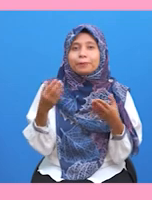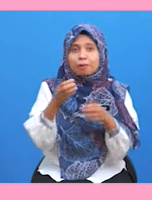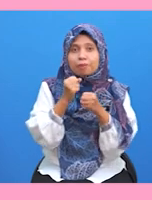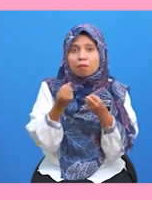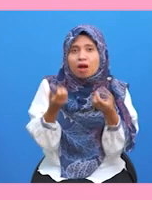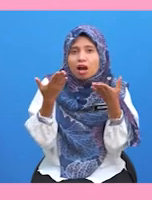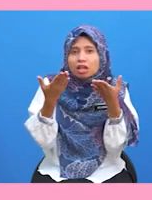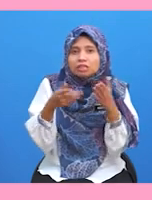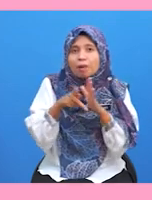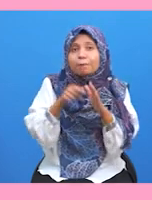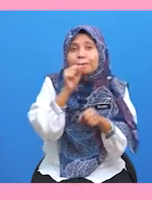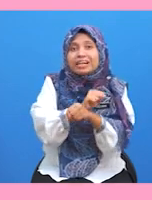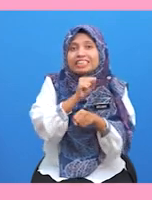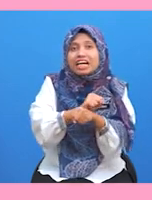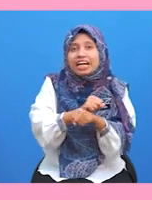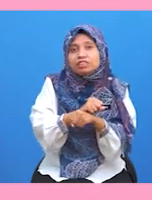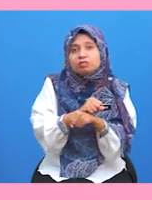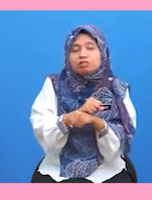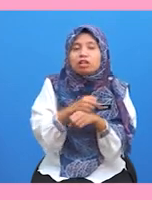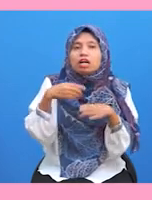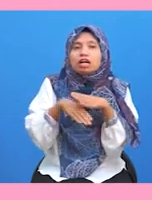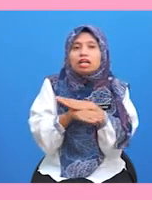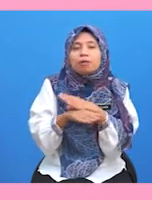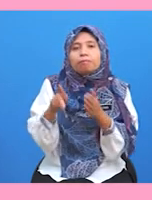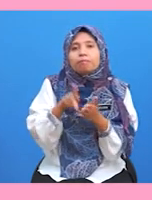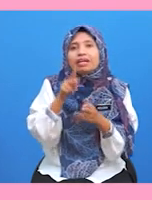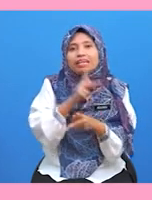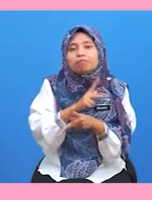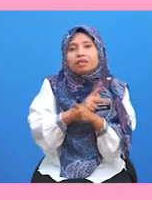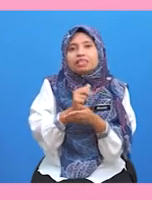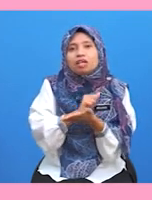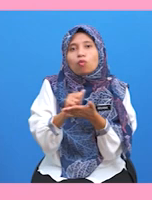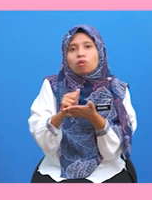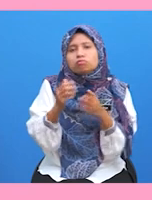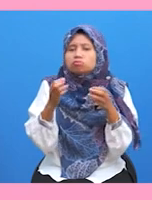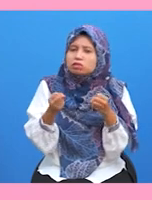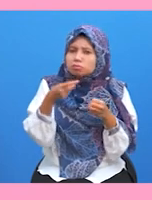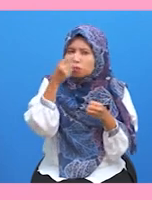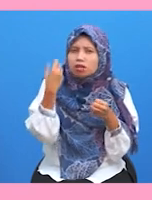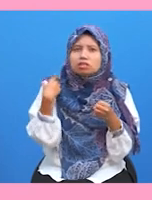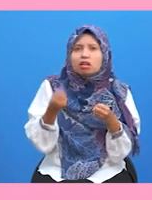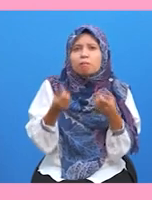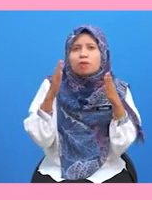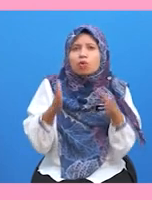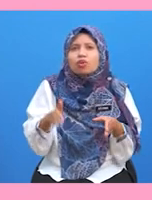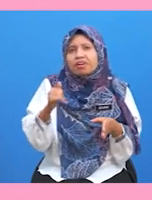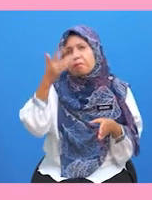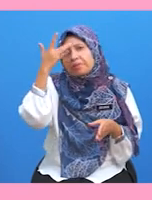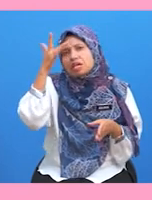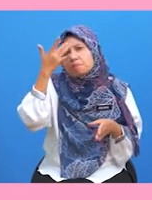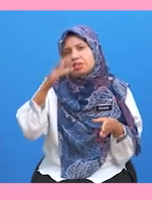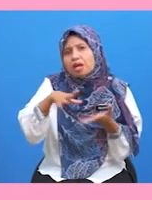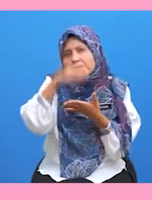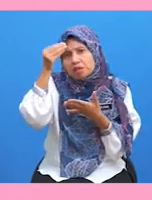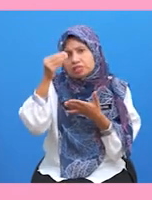awam diwujudkan. Terdapat ramai golongan intelektual diberi peluang untuk mengisi jawatan